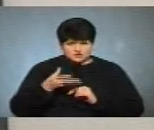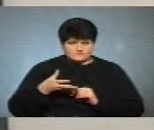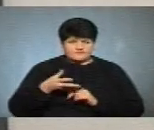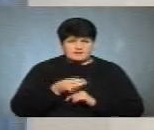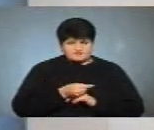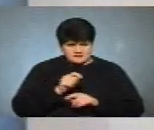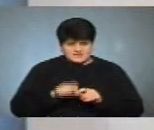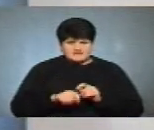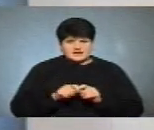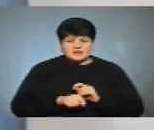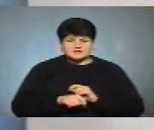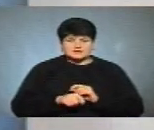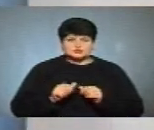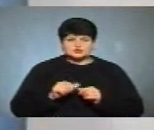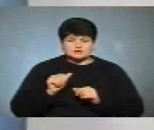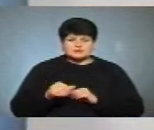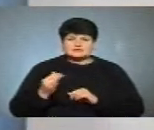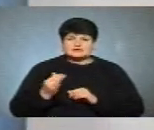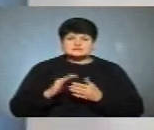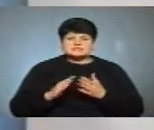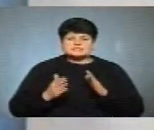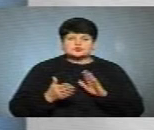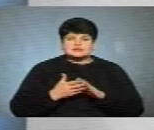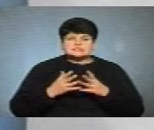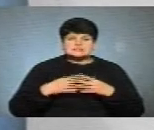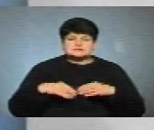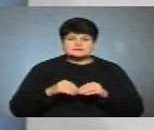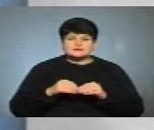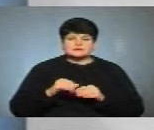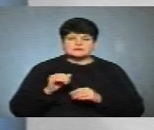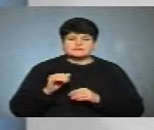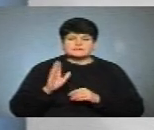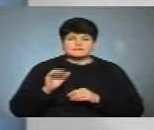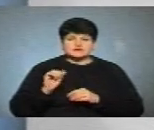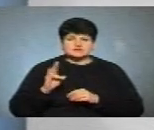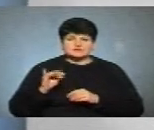ви перевіряли? Зокрема, цікавить ситуація із сім'єю Івана Венжиновича.